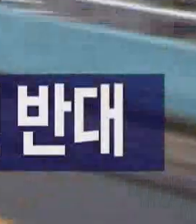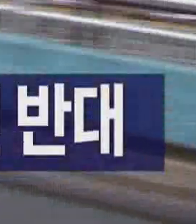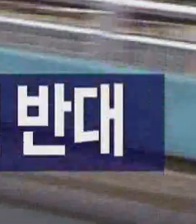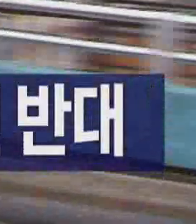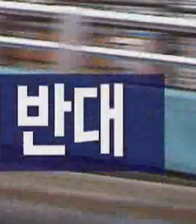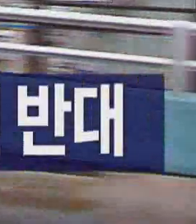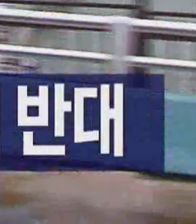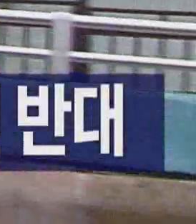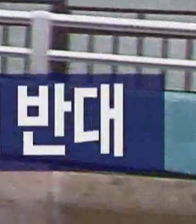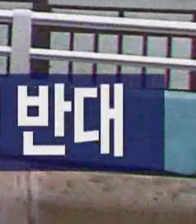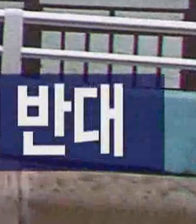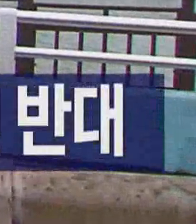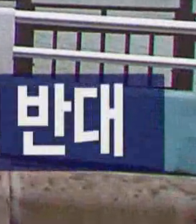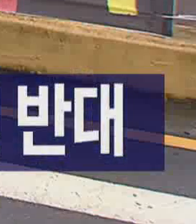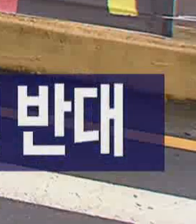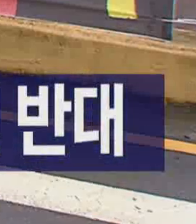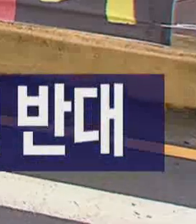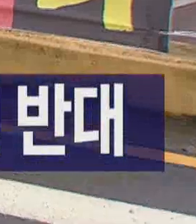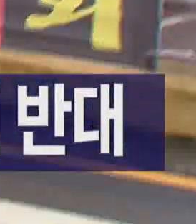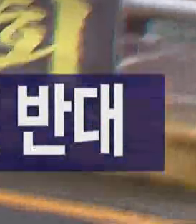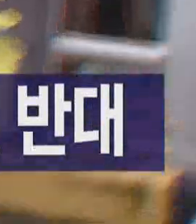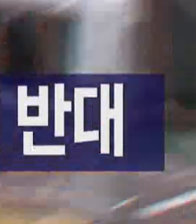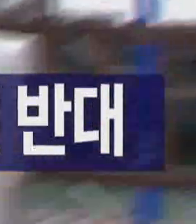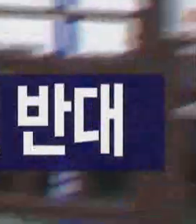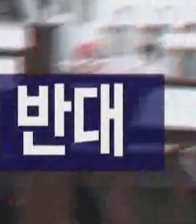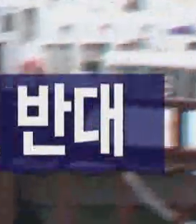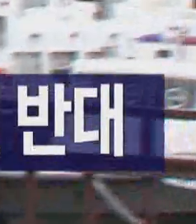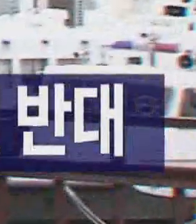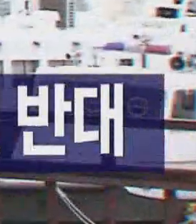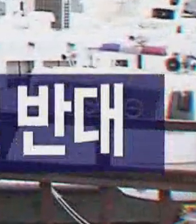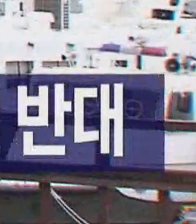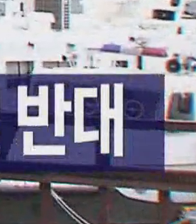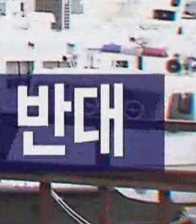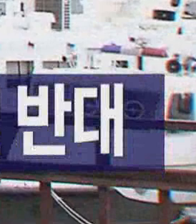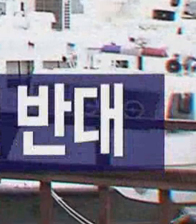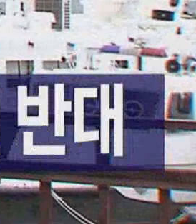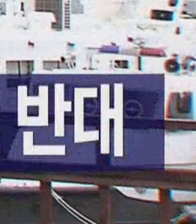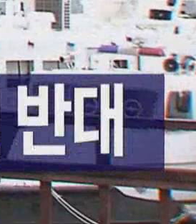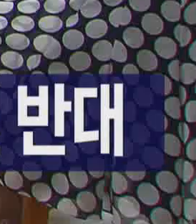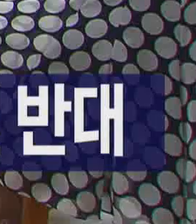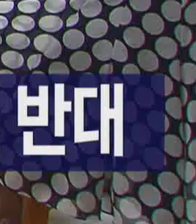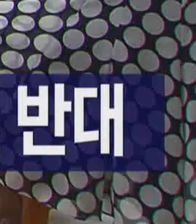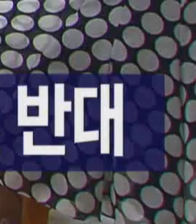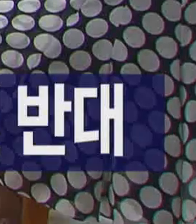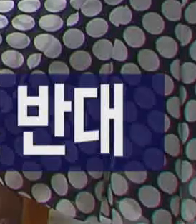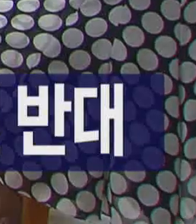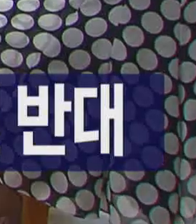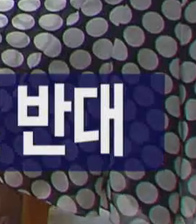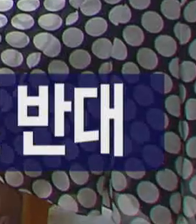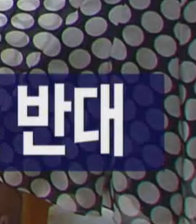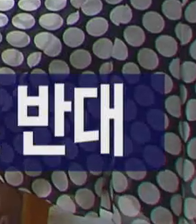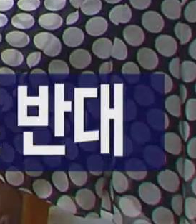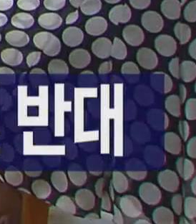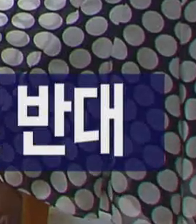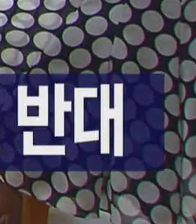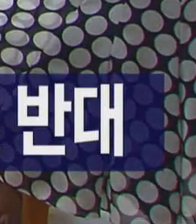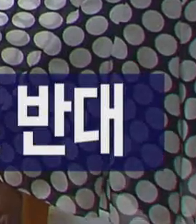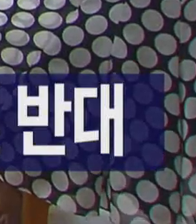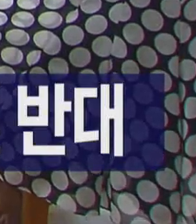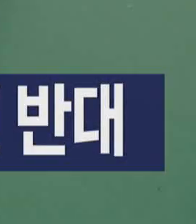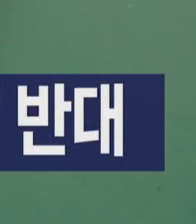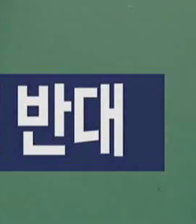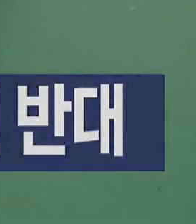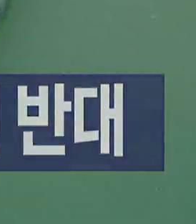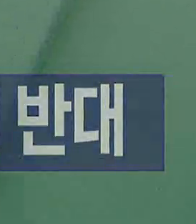여수 경도 개발 사업과 관련한 연륙교 조성 사업이 쉽지 않습니다. 입찰 과정의 문제점과 생활권 침해 등을